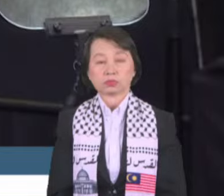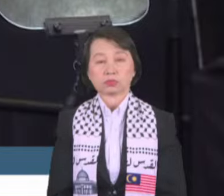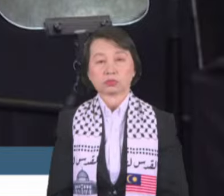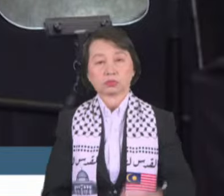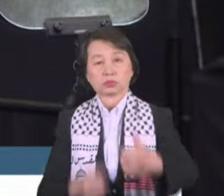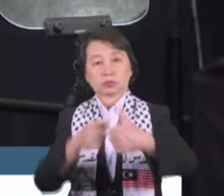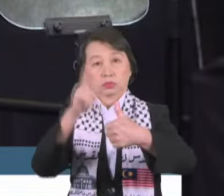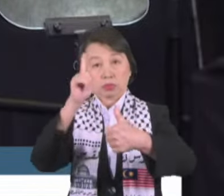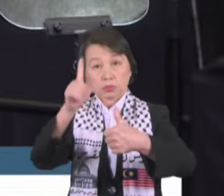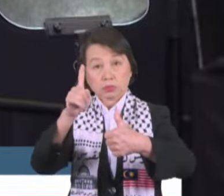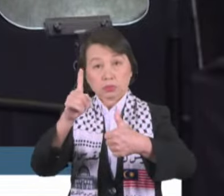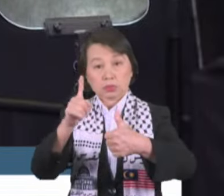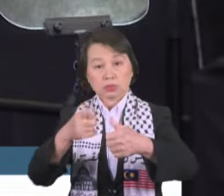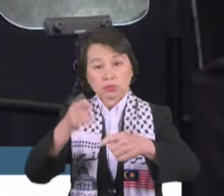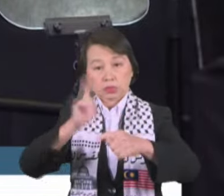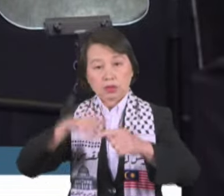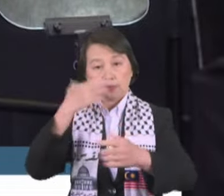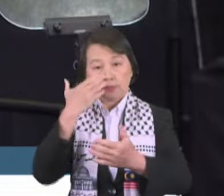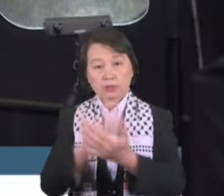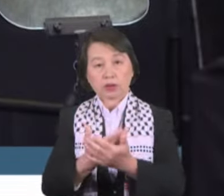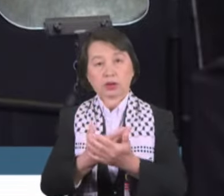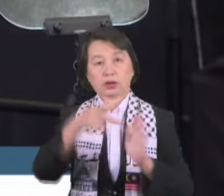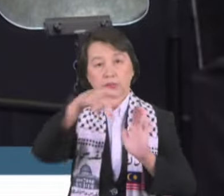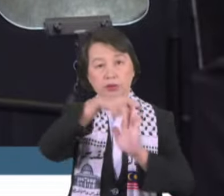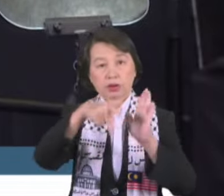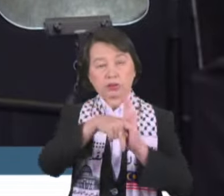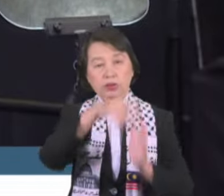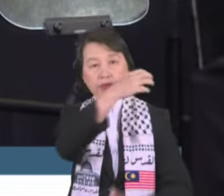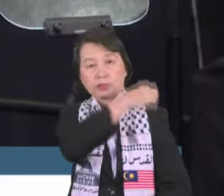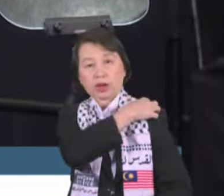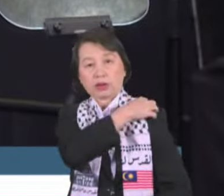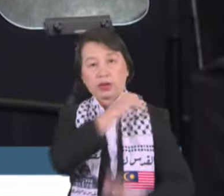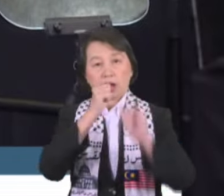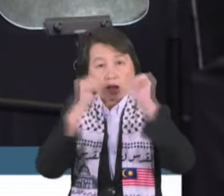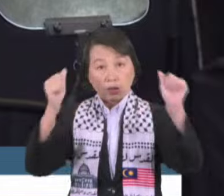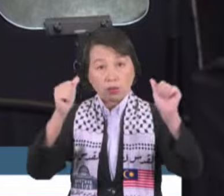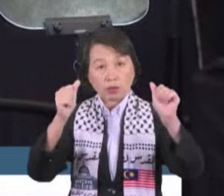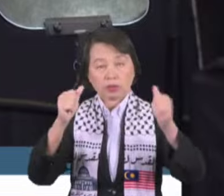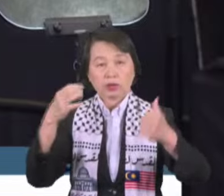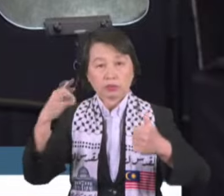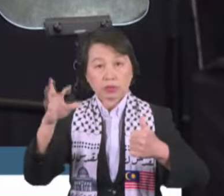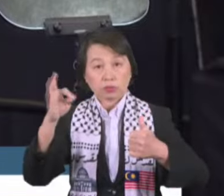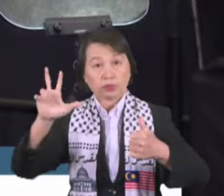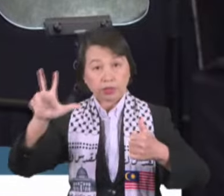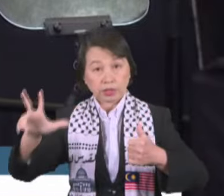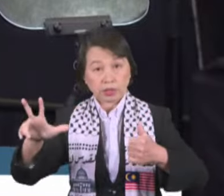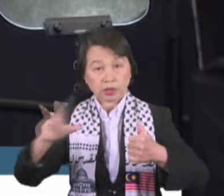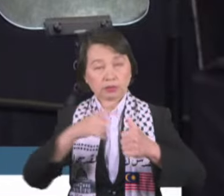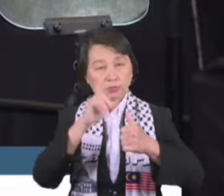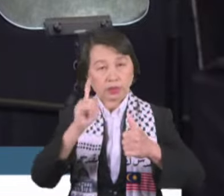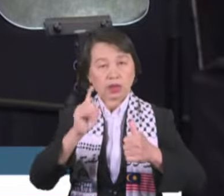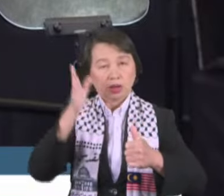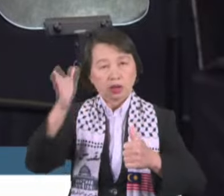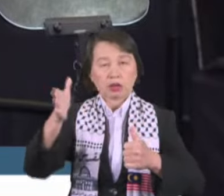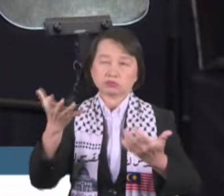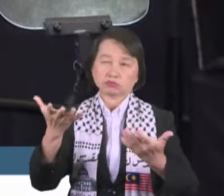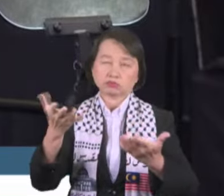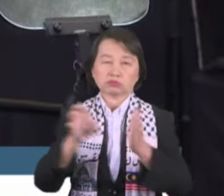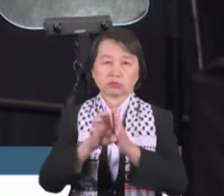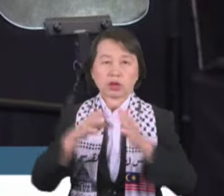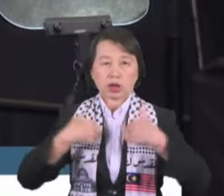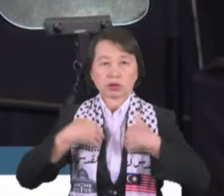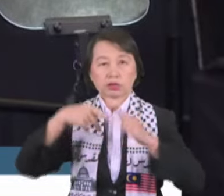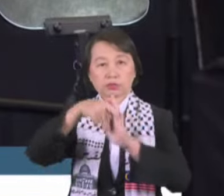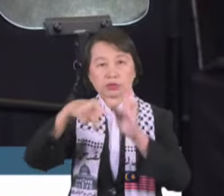Satu, penambahbaikan Peraturan Pegawai Awam 1993 yang antara lain